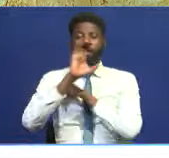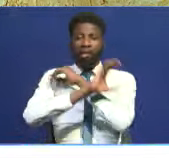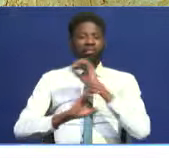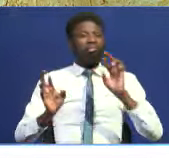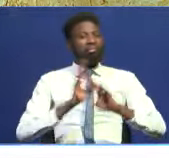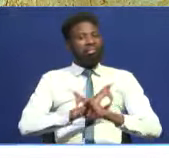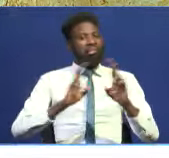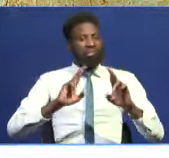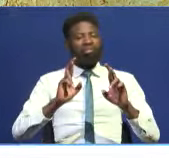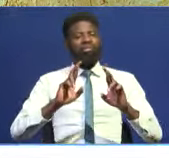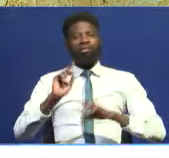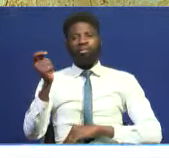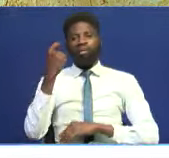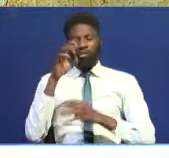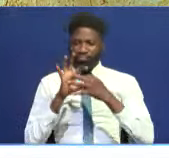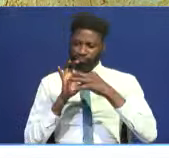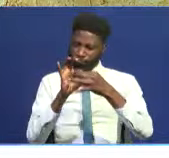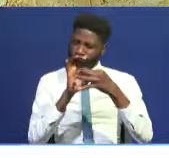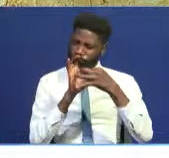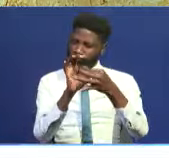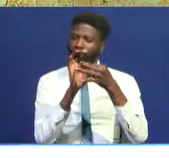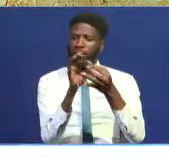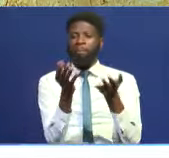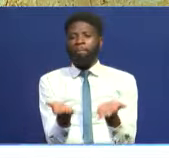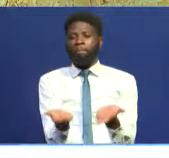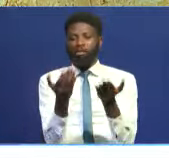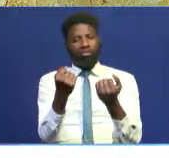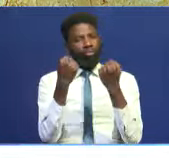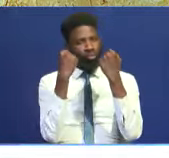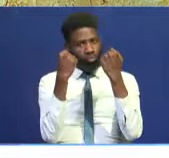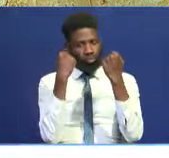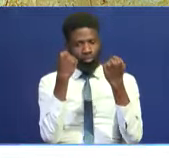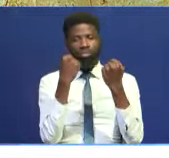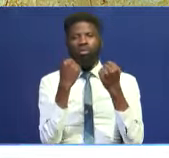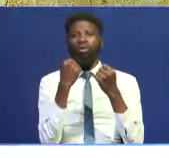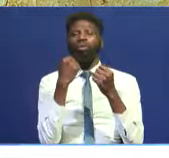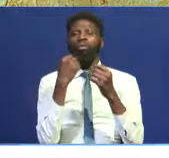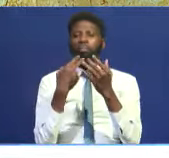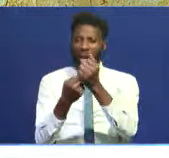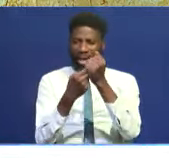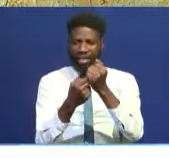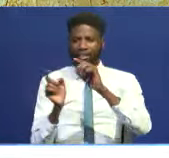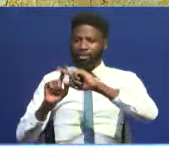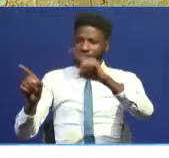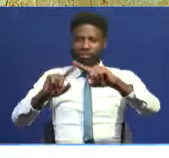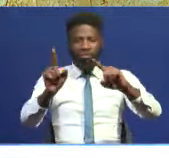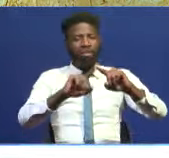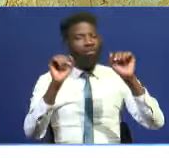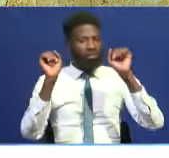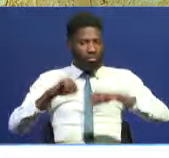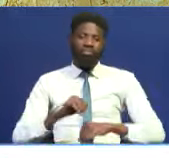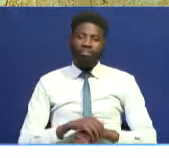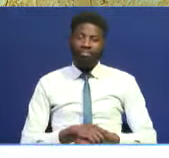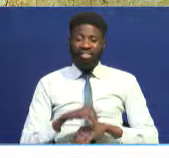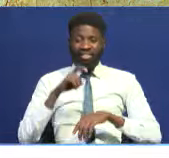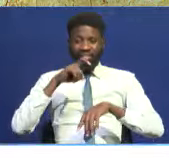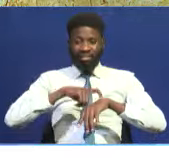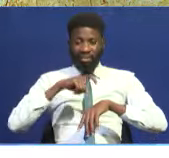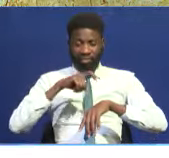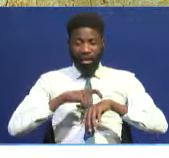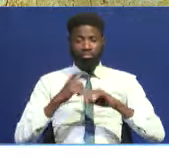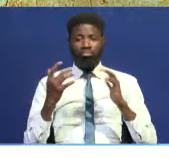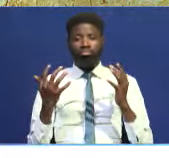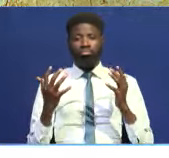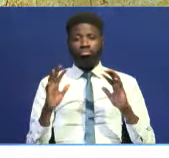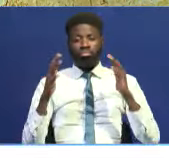wake na Kenya kupitia ushirikiano kutoka nyanja tofauti. Akizungumza wakati wa maadhimisho ya siku ya